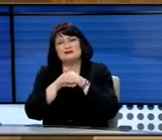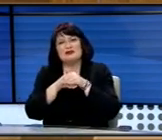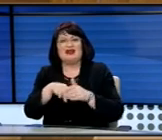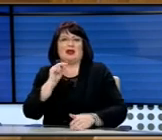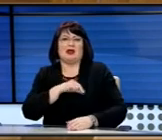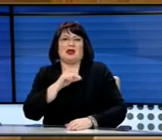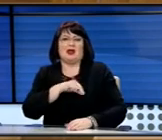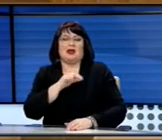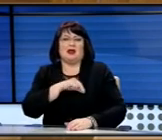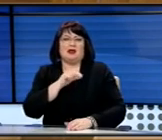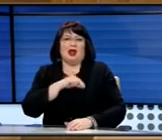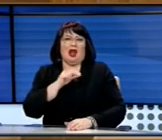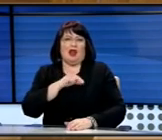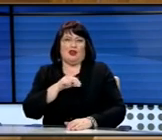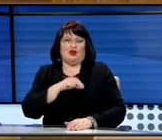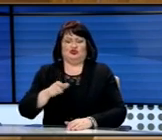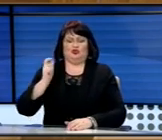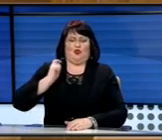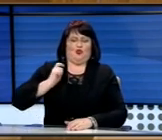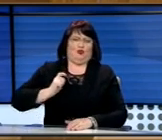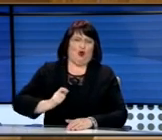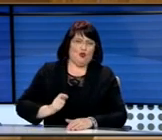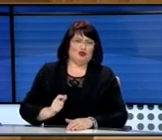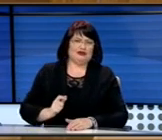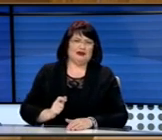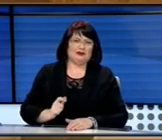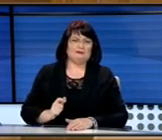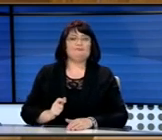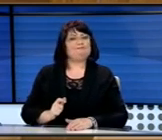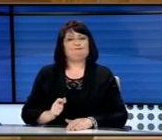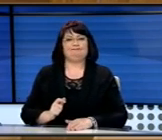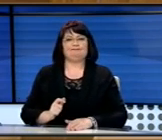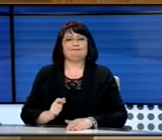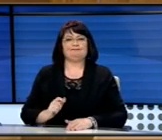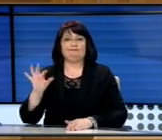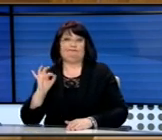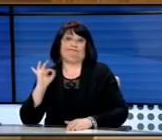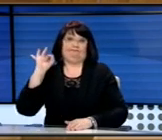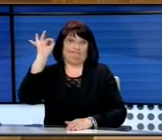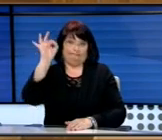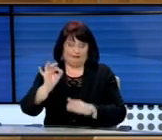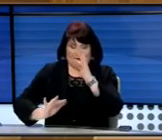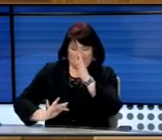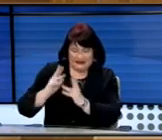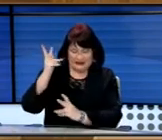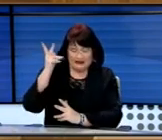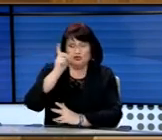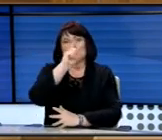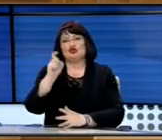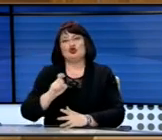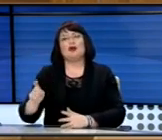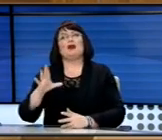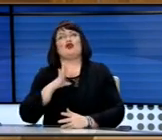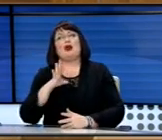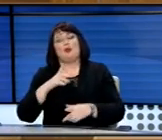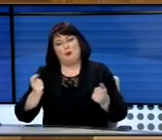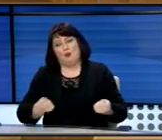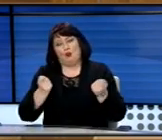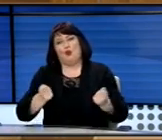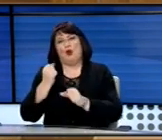κερδοφορία των μεγάλων, του μεγάλου κεφαλαίου, όχι απλά δεν οδήγησαν σε βελτίωση τη ζωή των εργαζομένων, αλλά